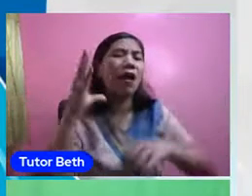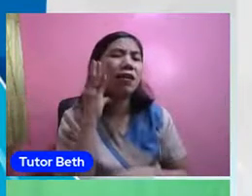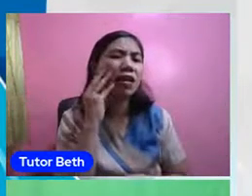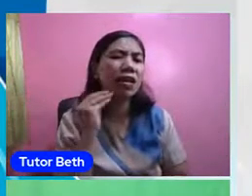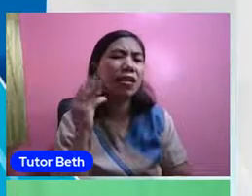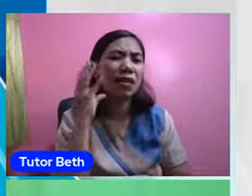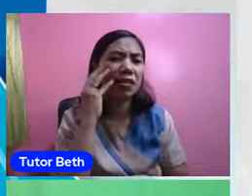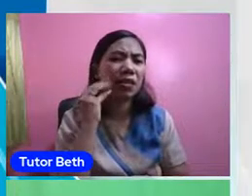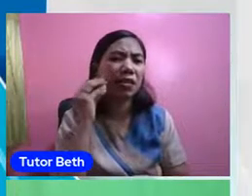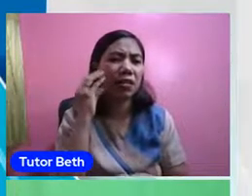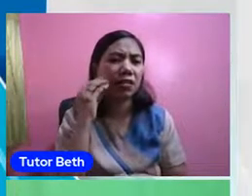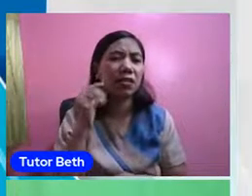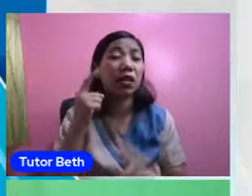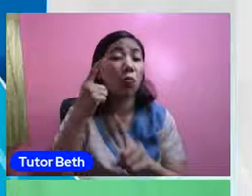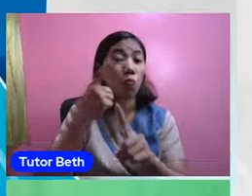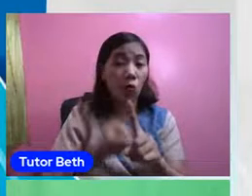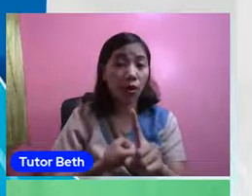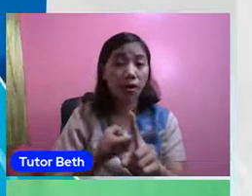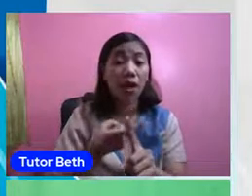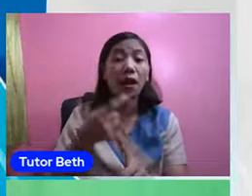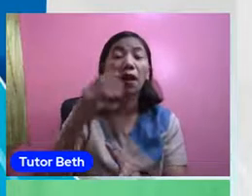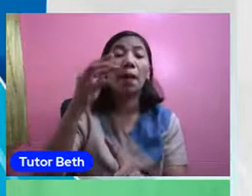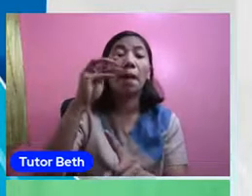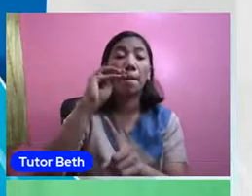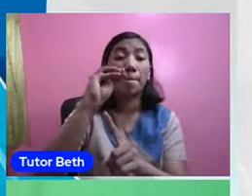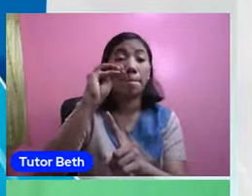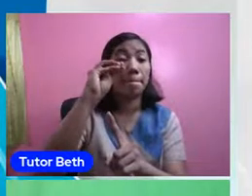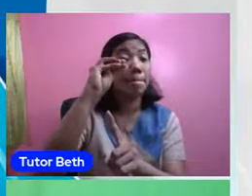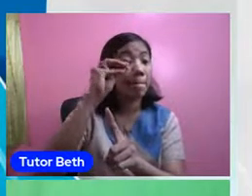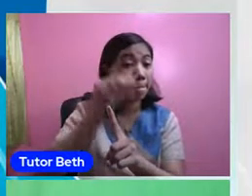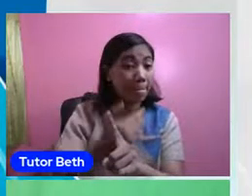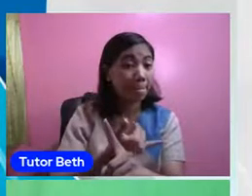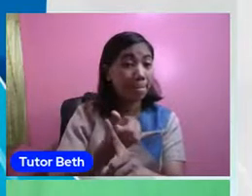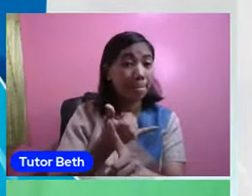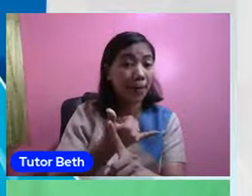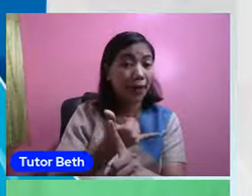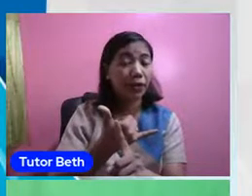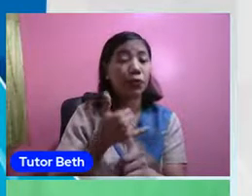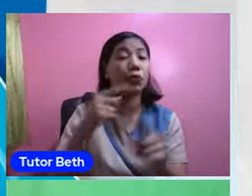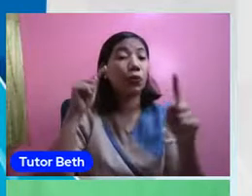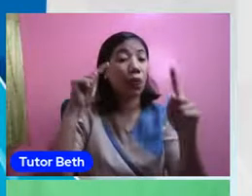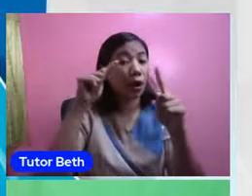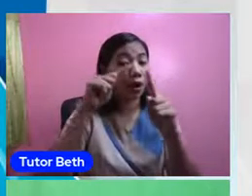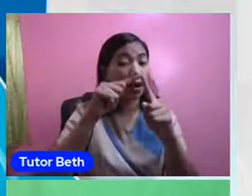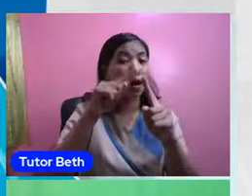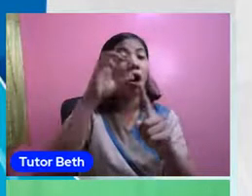natin sa buwan ng Mayo hanggang Oktubre.